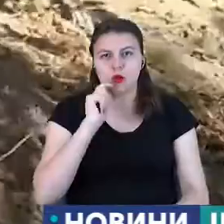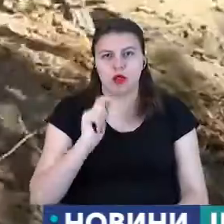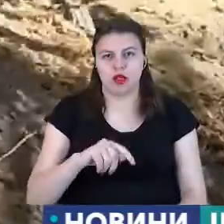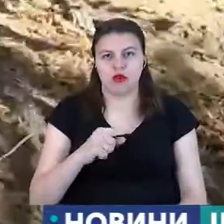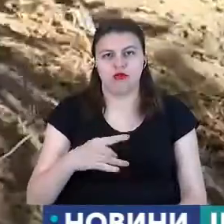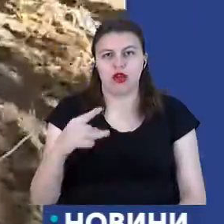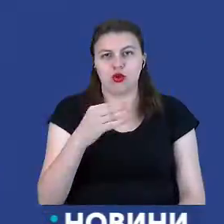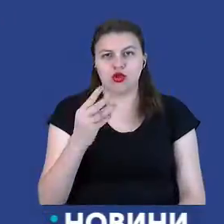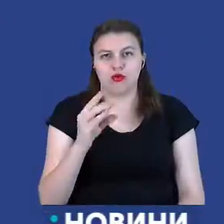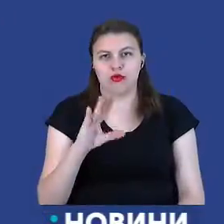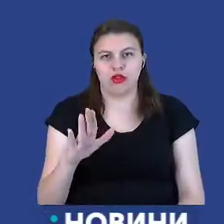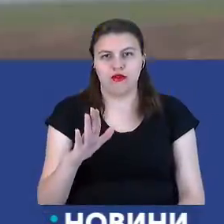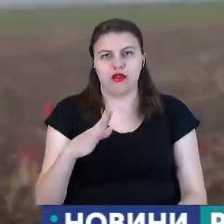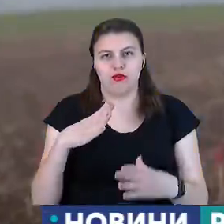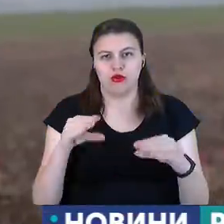було.